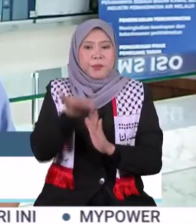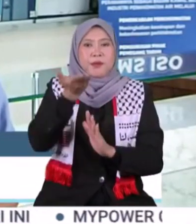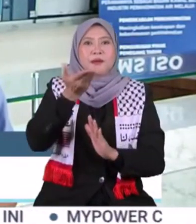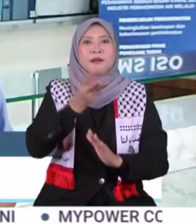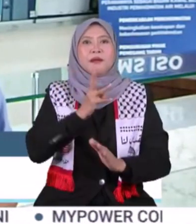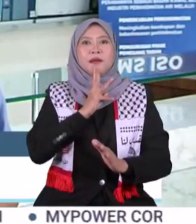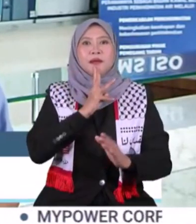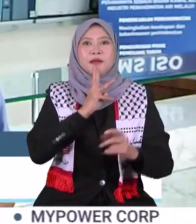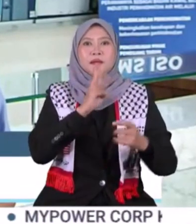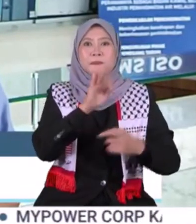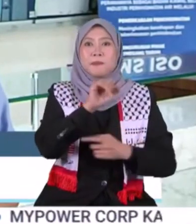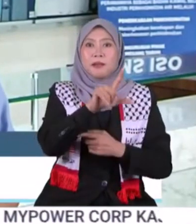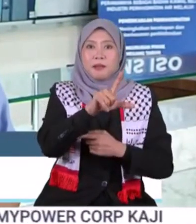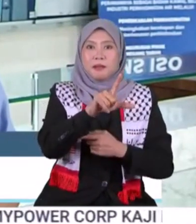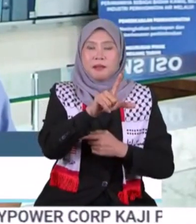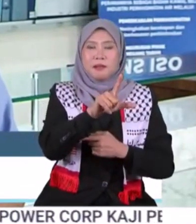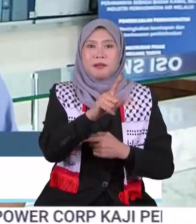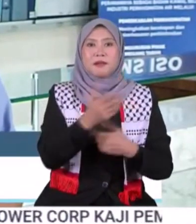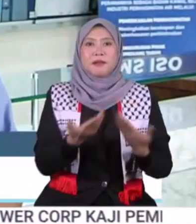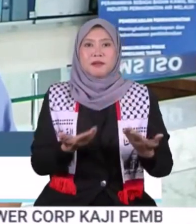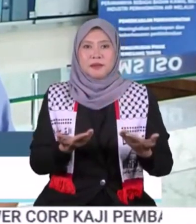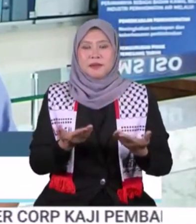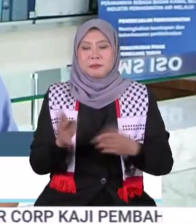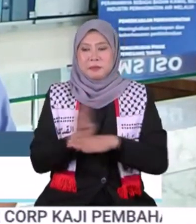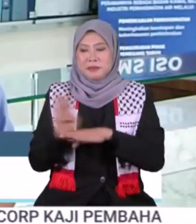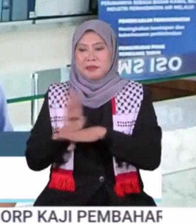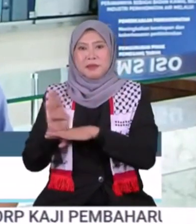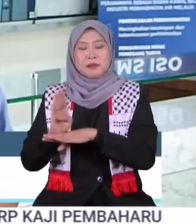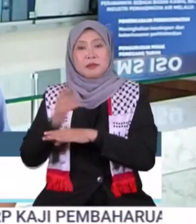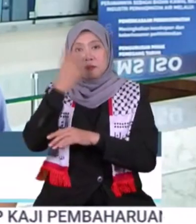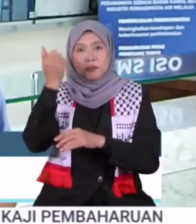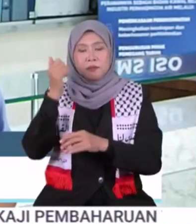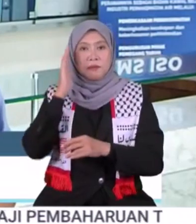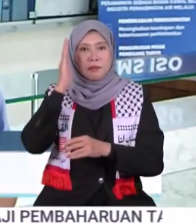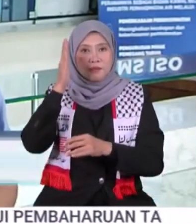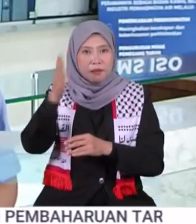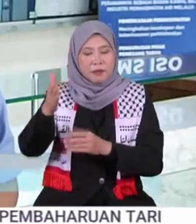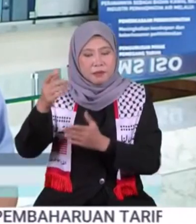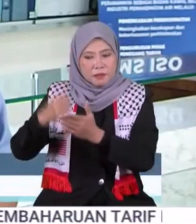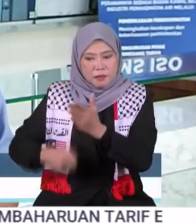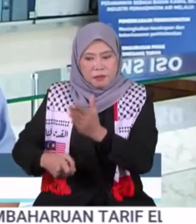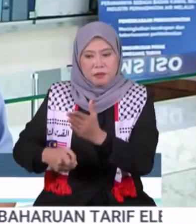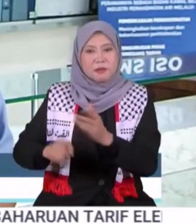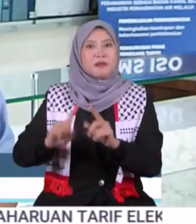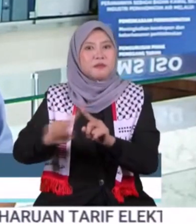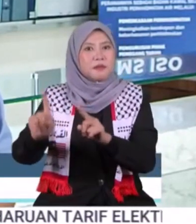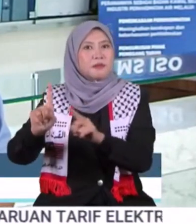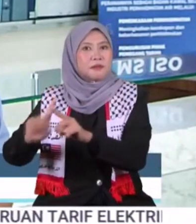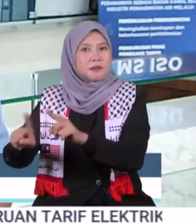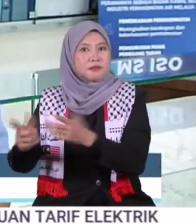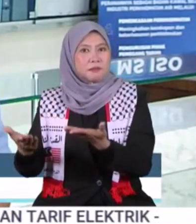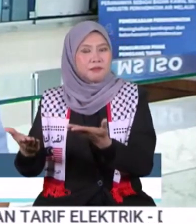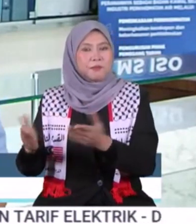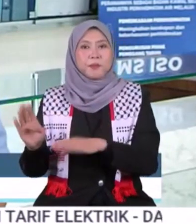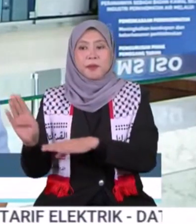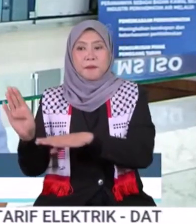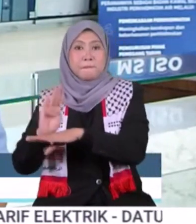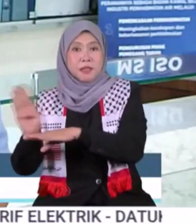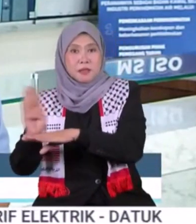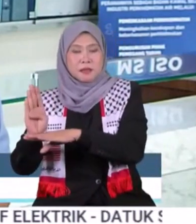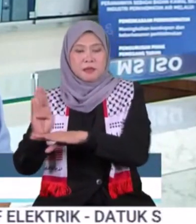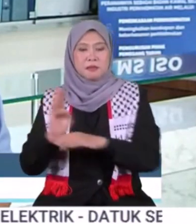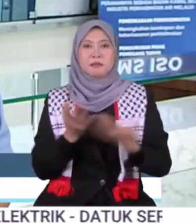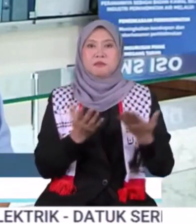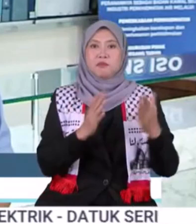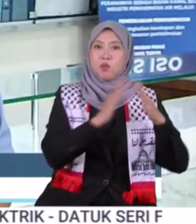pihak syarikat ataupun peniaga sebabkan tarif yang dikenakan ke atas mereka tarif berbeza, iaitu tarif komersial maupun